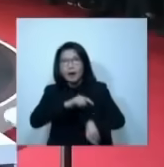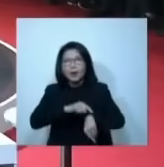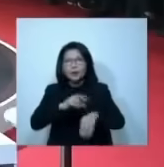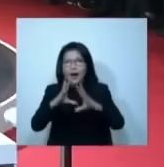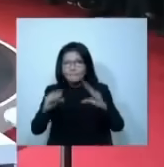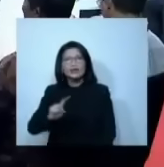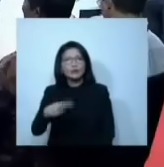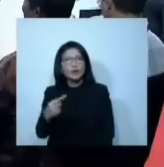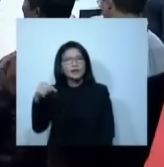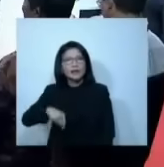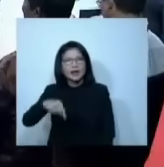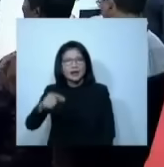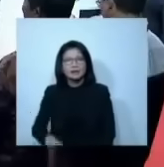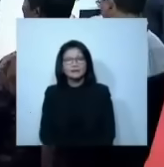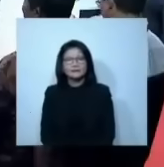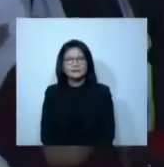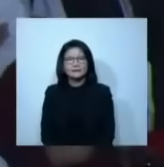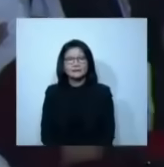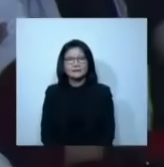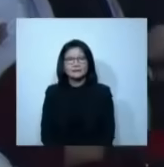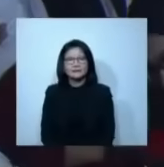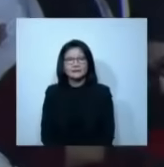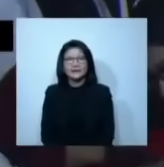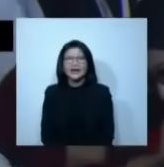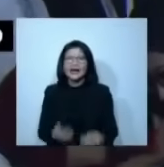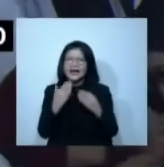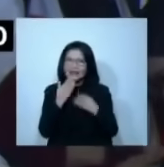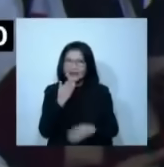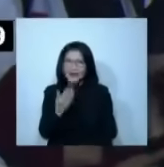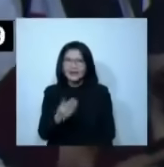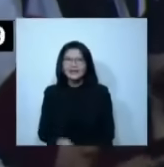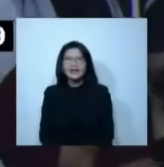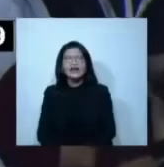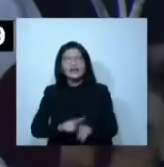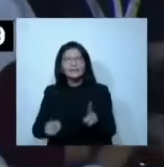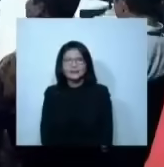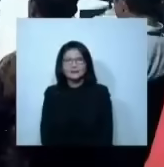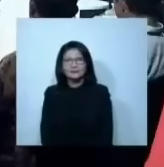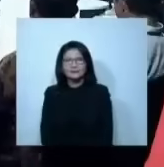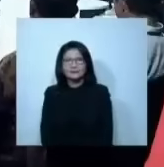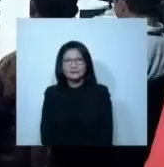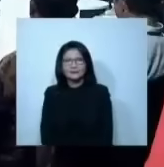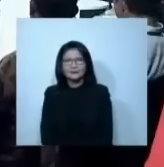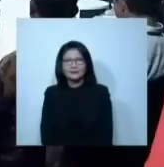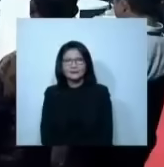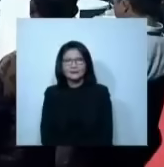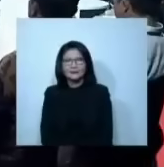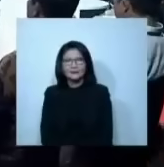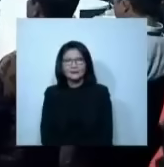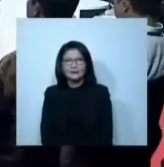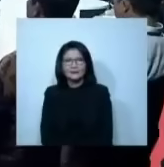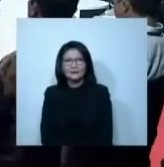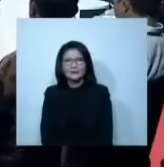yang sikap politiknya bisa dievaluasi sehingga dia Bisa bergeser ke kiri kees satu kedua ketiga jadi menurut saya ini